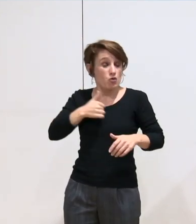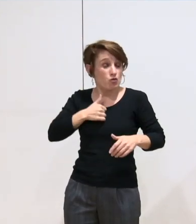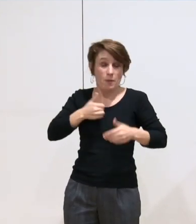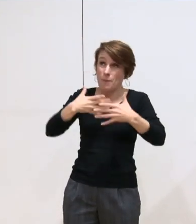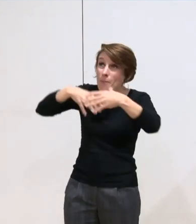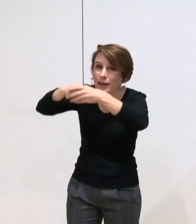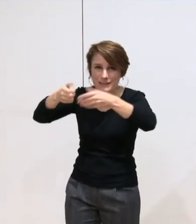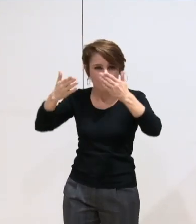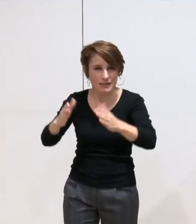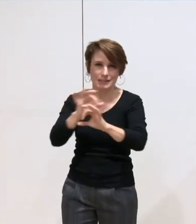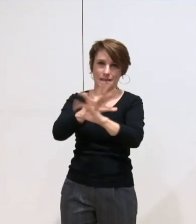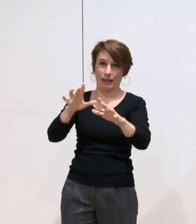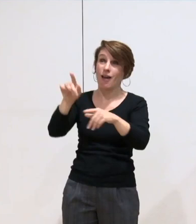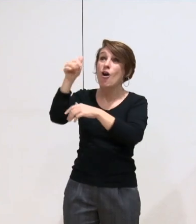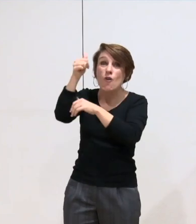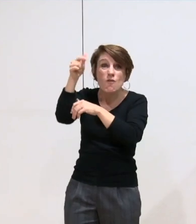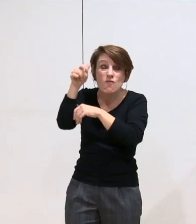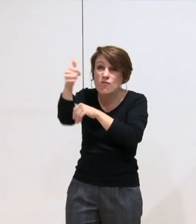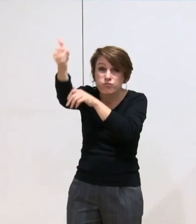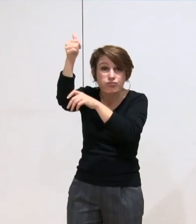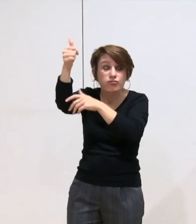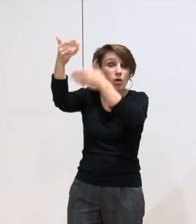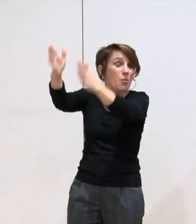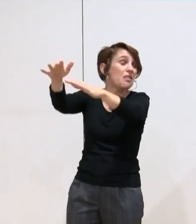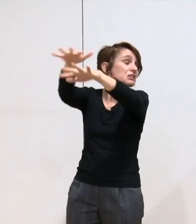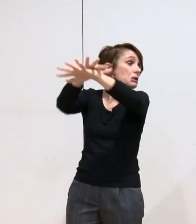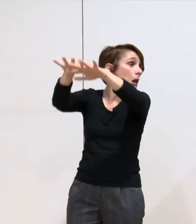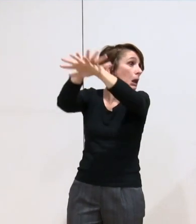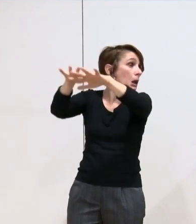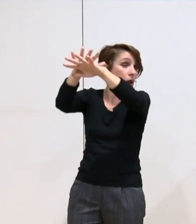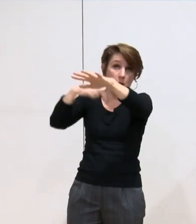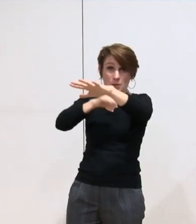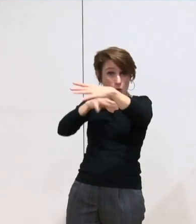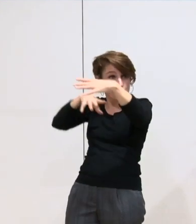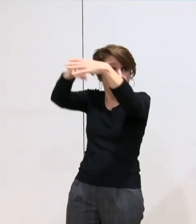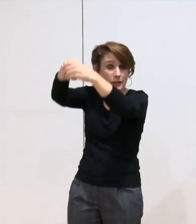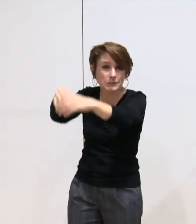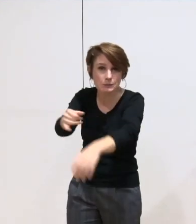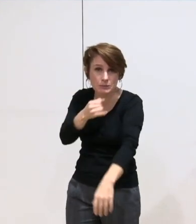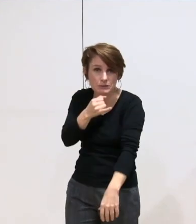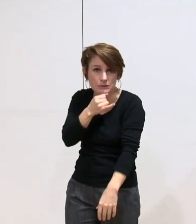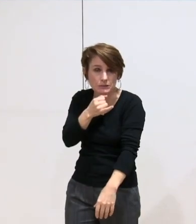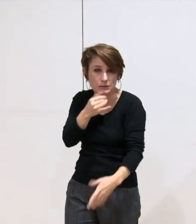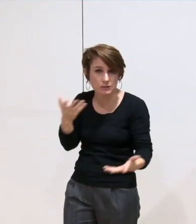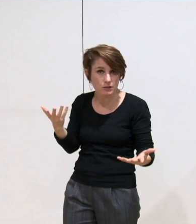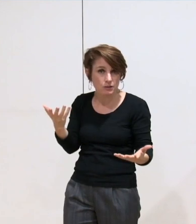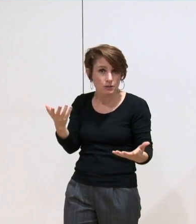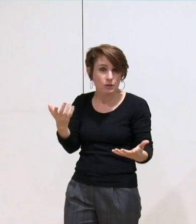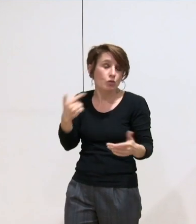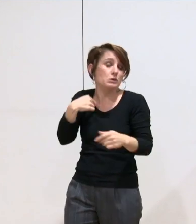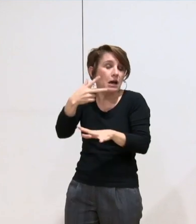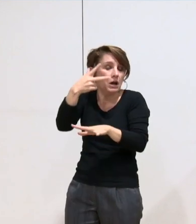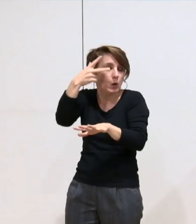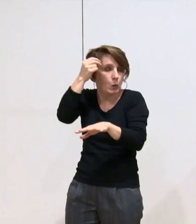suffisamment préparées, discutées, non seulement avec les élus, ça, à la limite, on a commencé à comprendre que ce n'était pas vraiment le souci